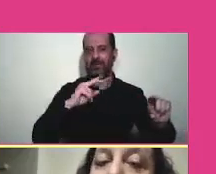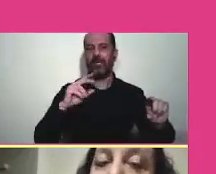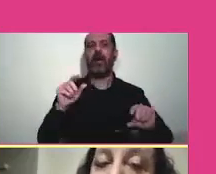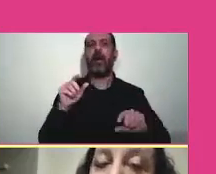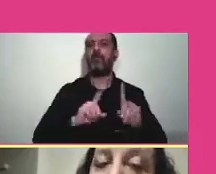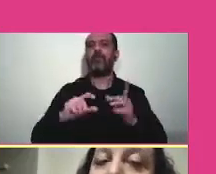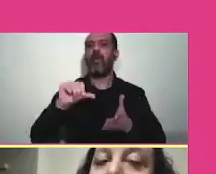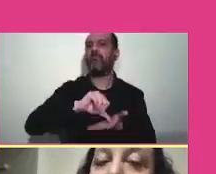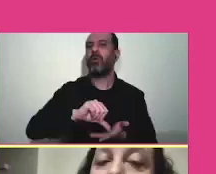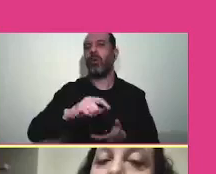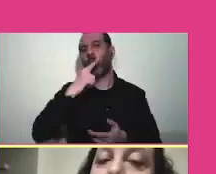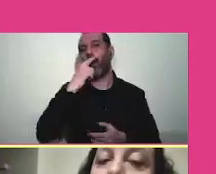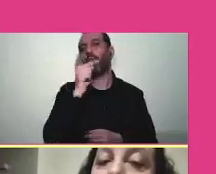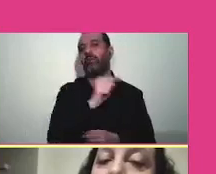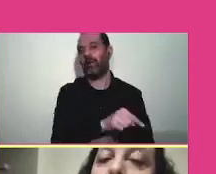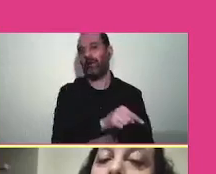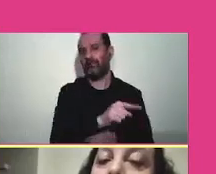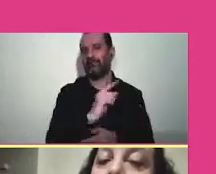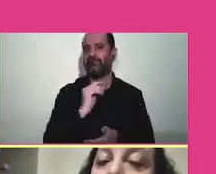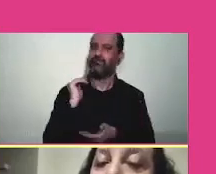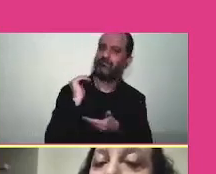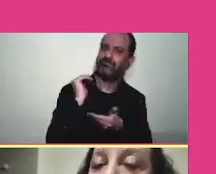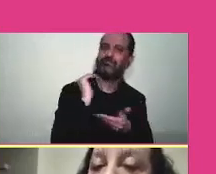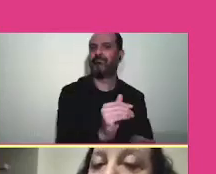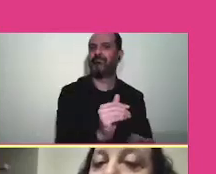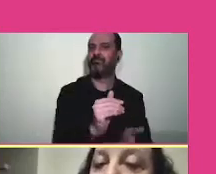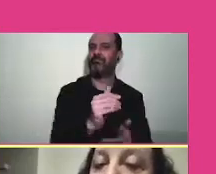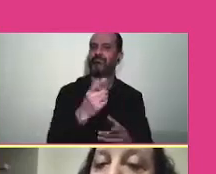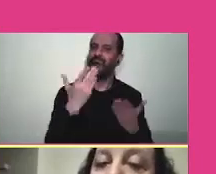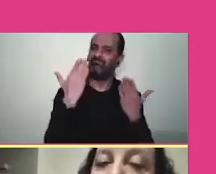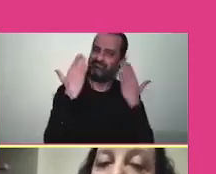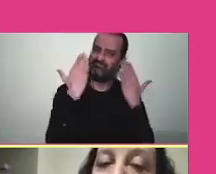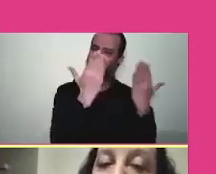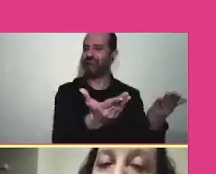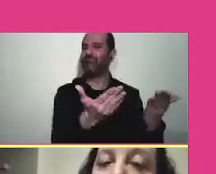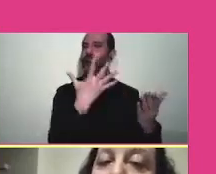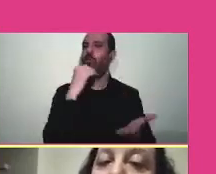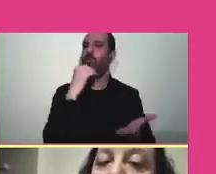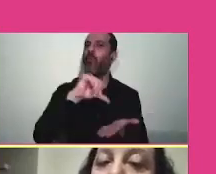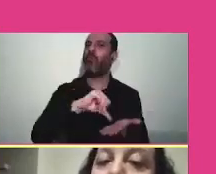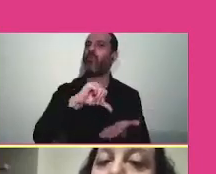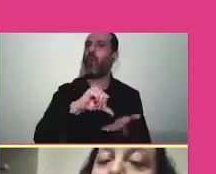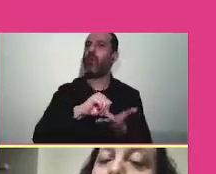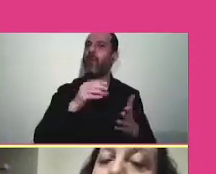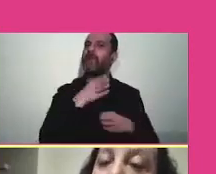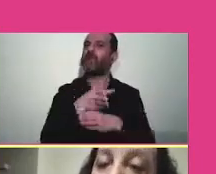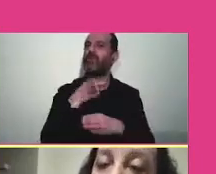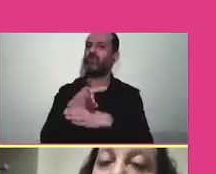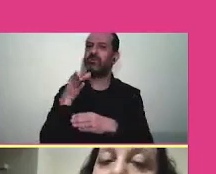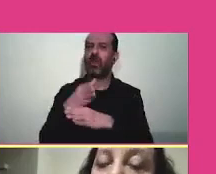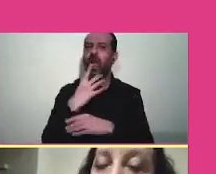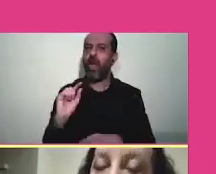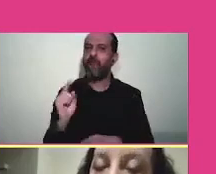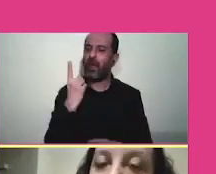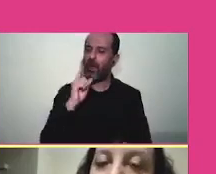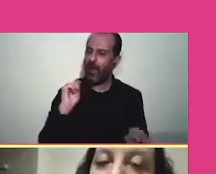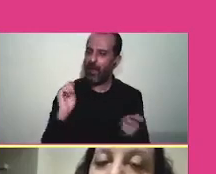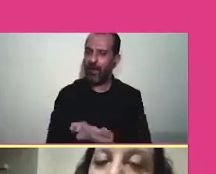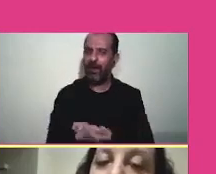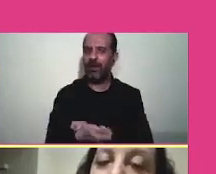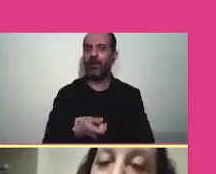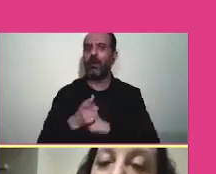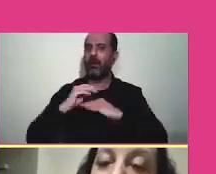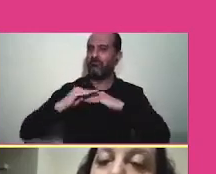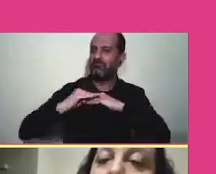η Κομοτηνή, καταχτώντας το βραβείο ειδική μνήμα για την πόλη που αντιμετώπισε την προσβασιμότητα ως ευκαιρία